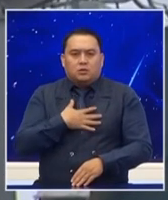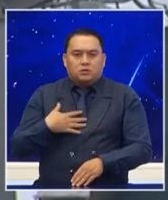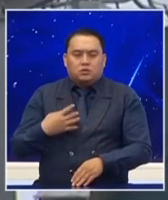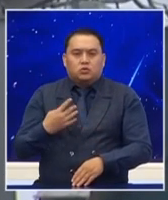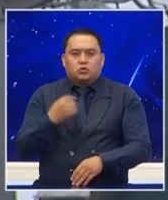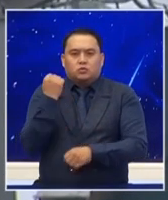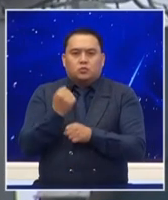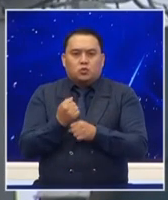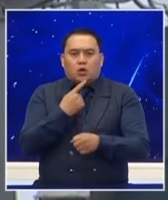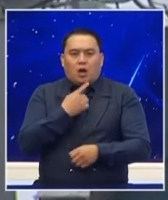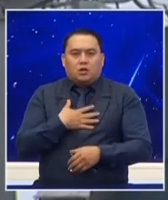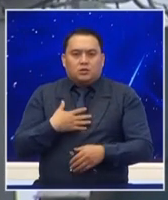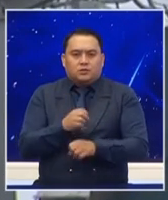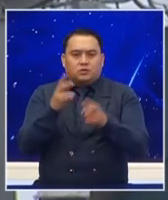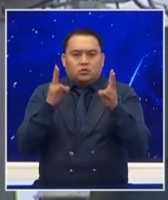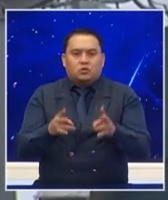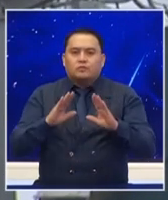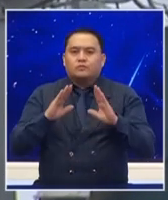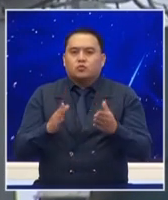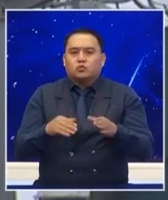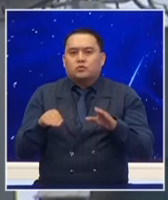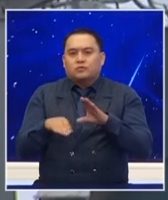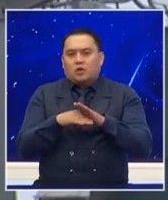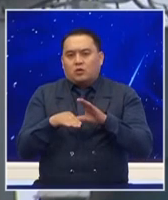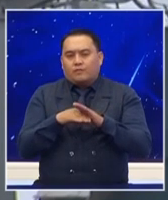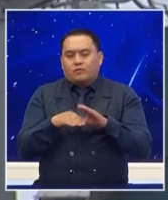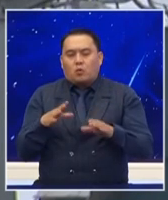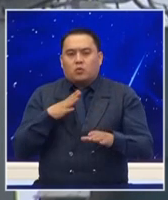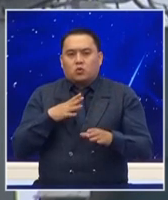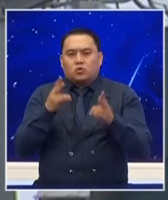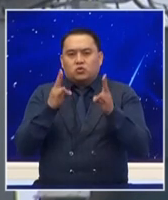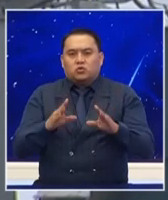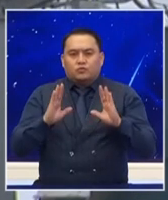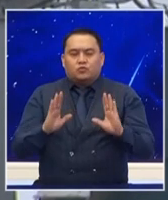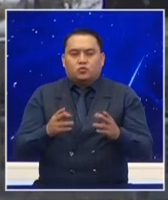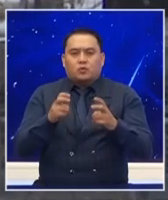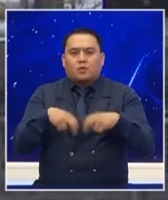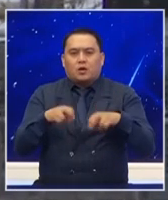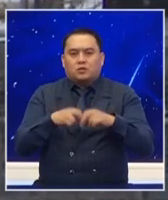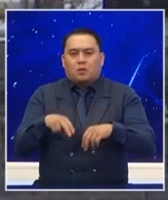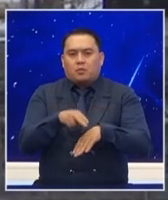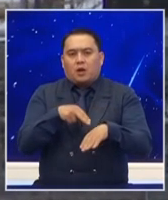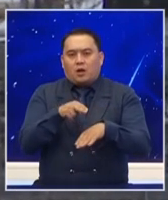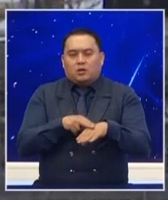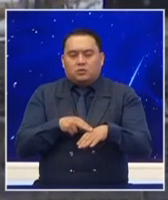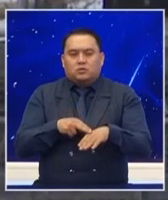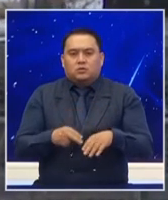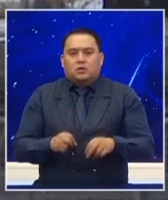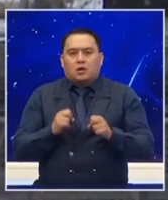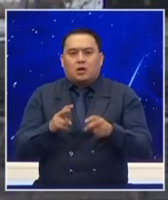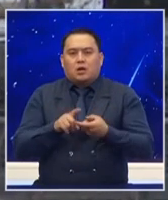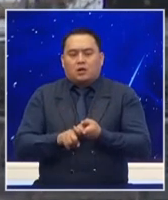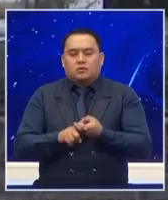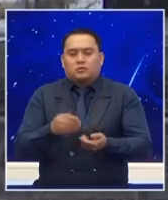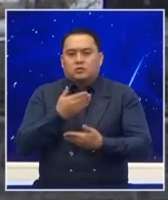жұмысшы жарақат алды. Апаттың айтқыштар сақталатын қоймада болған. Әзірге оқыс оқиғаның себебі белгісіз, бірақ полиция жарылыстың лаңкестікке еш қатысы